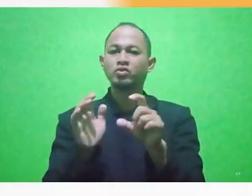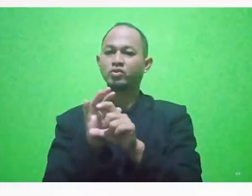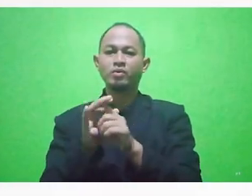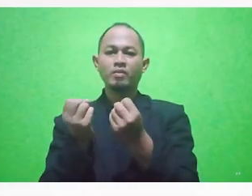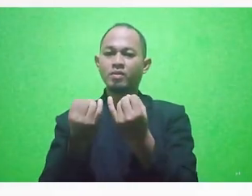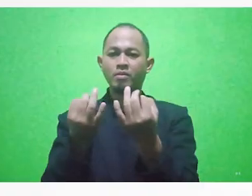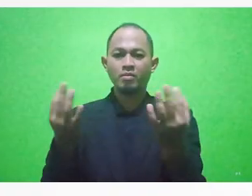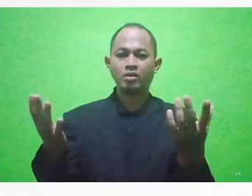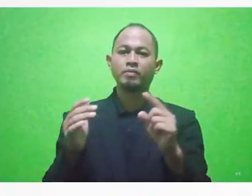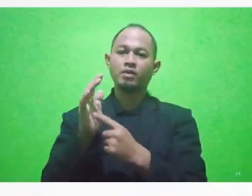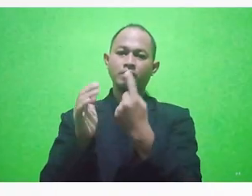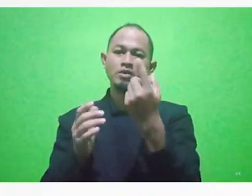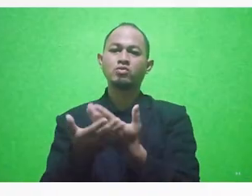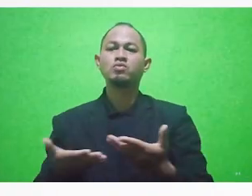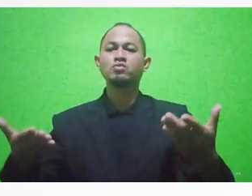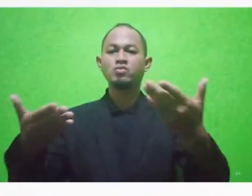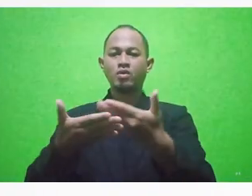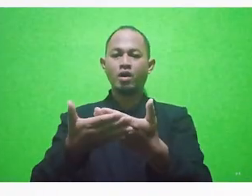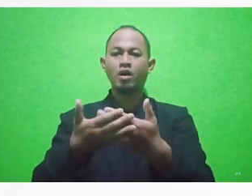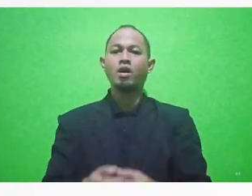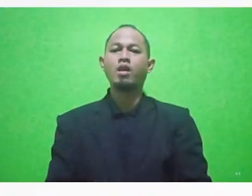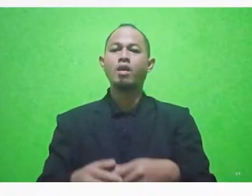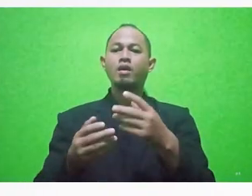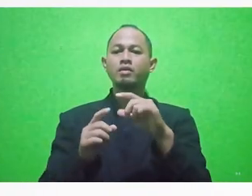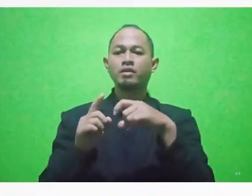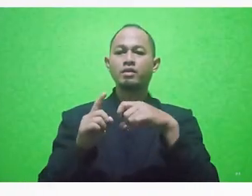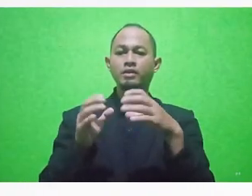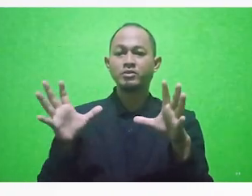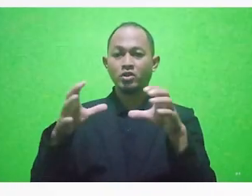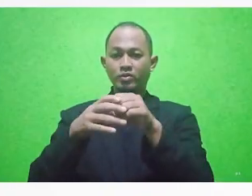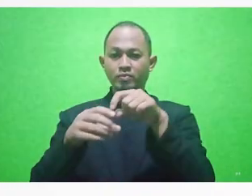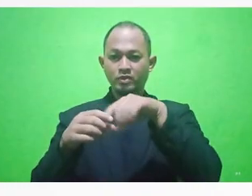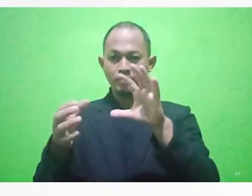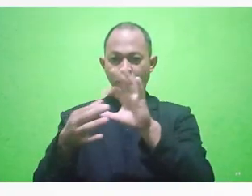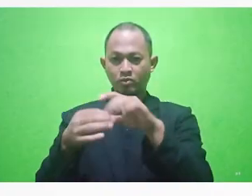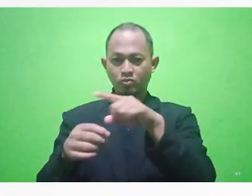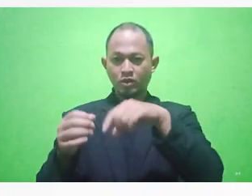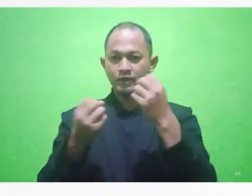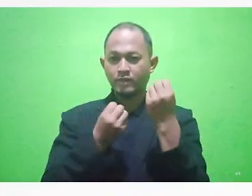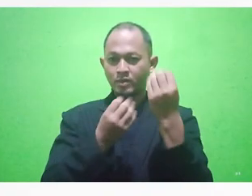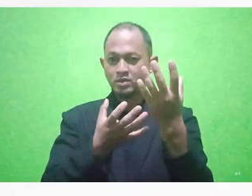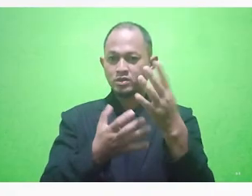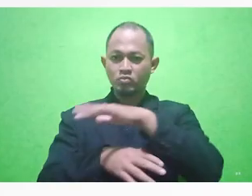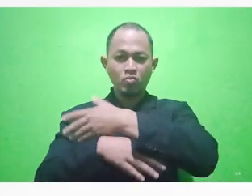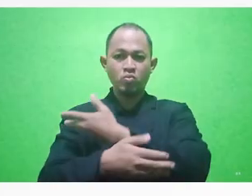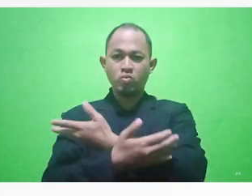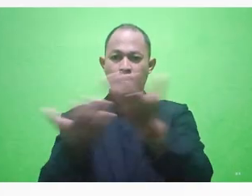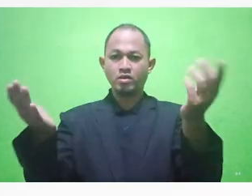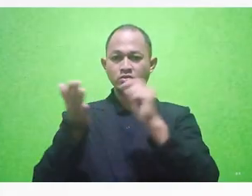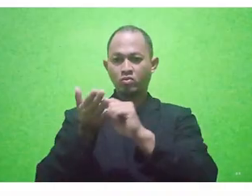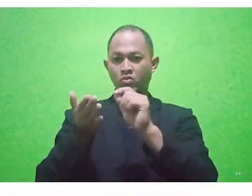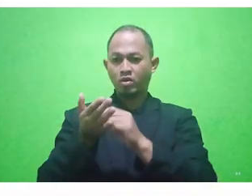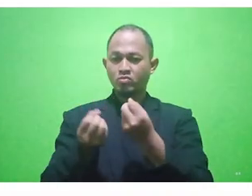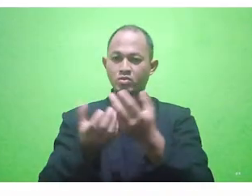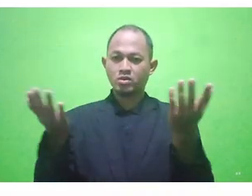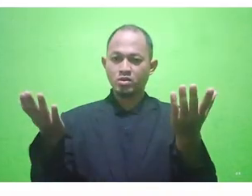antaranya, pertama, sosial. Kategori ini mencakup perubahan kebiasaan, pendidikan, penyebar luasan